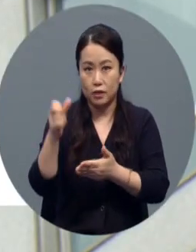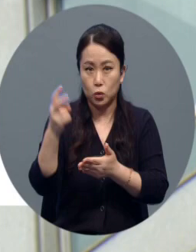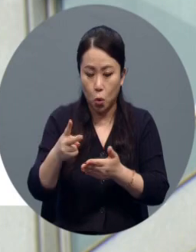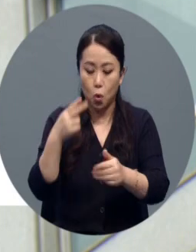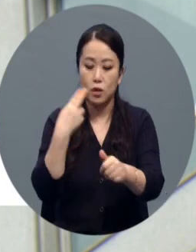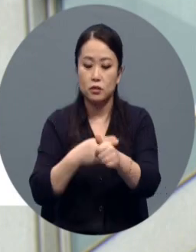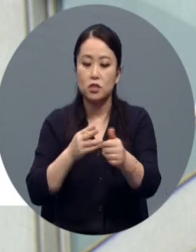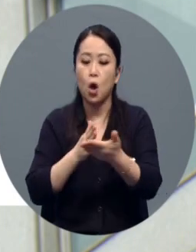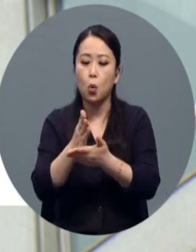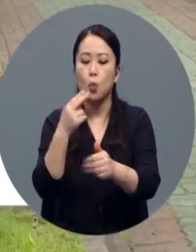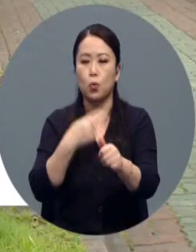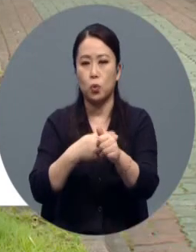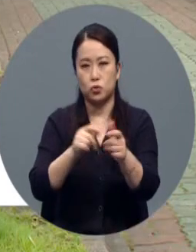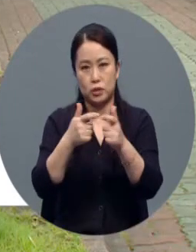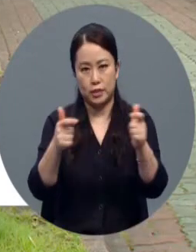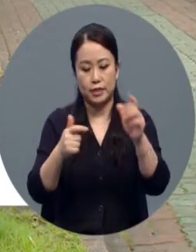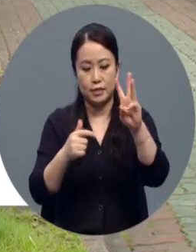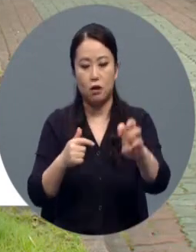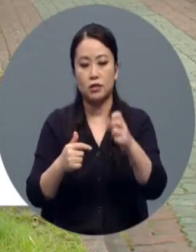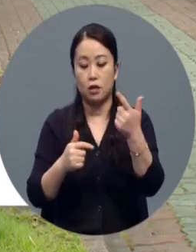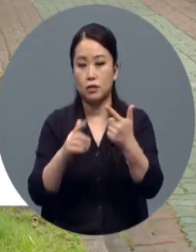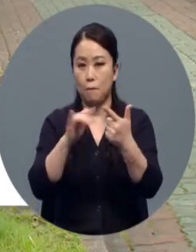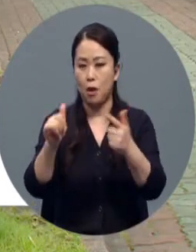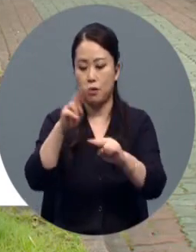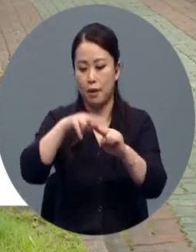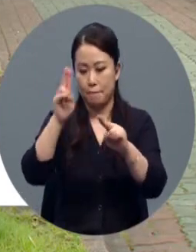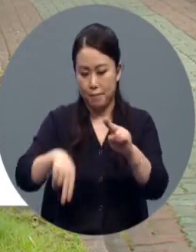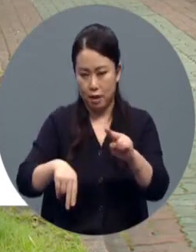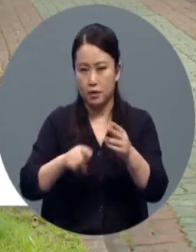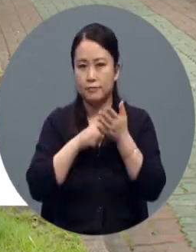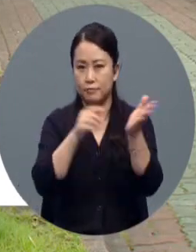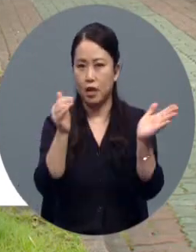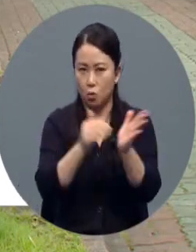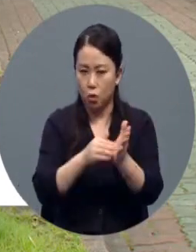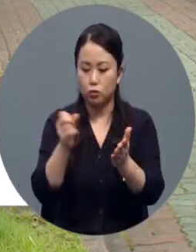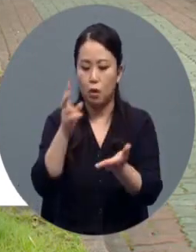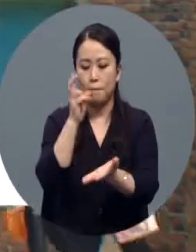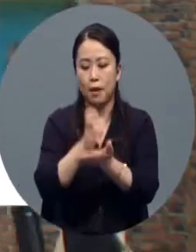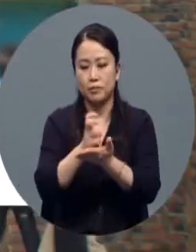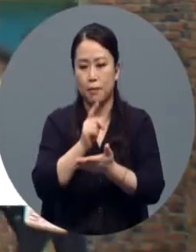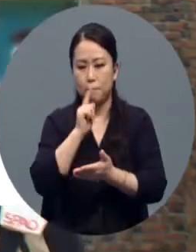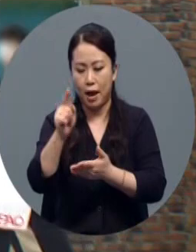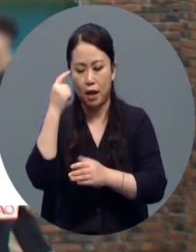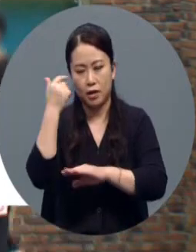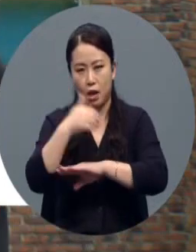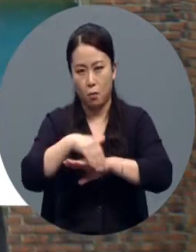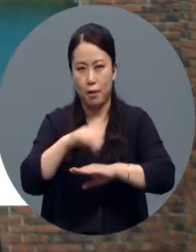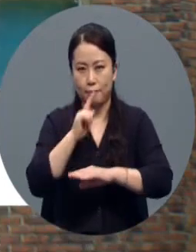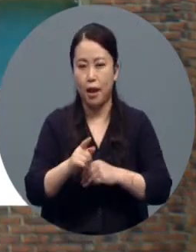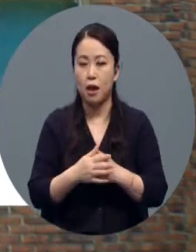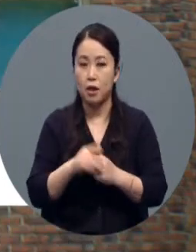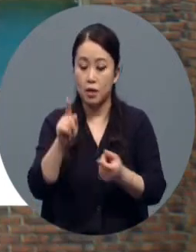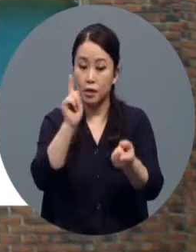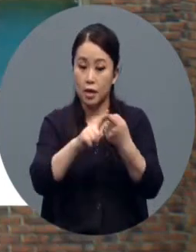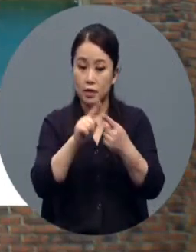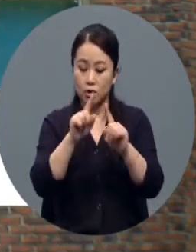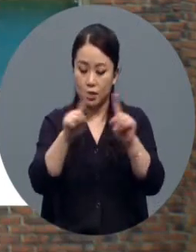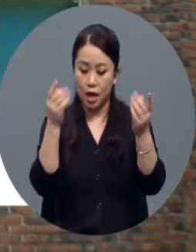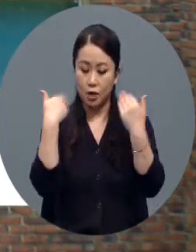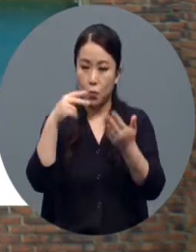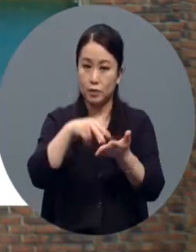교수 등 36명이 최근 사퇴서를 냈고 법적 대응도 검토하고 있다고 밝혔습니다. 이에 대해 대학